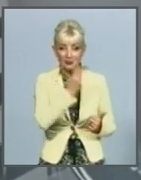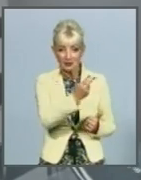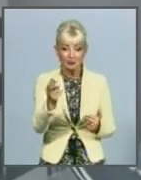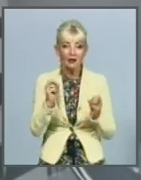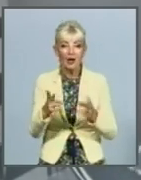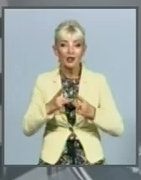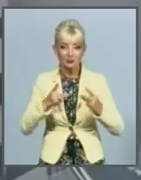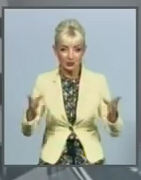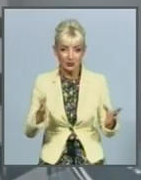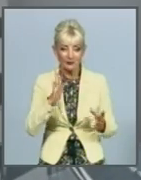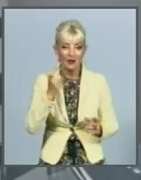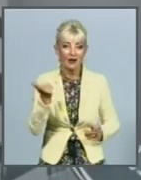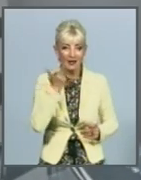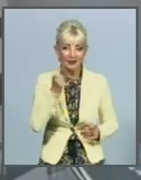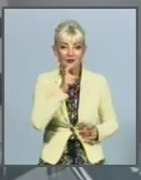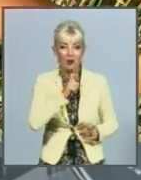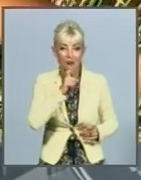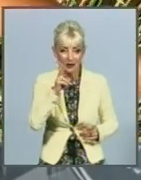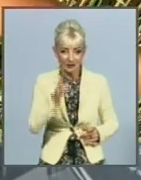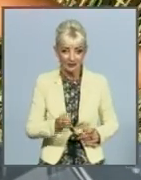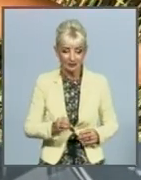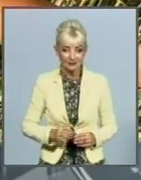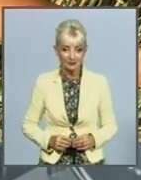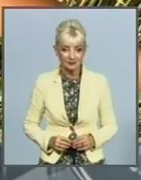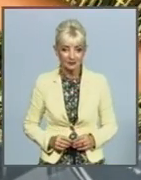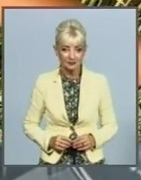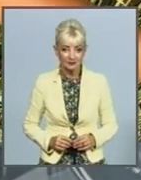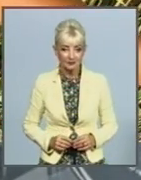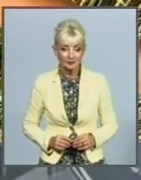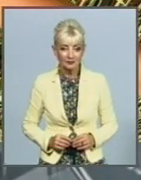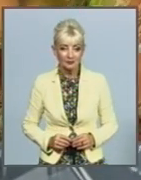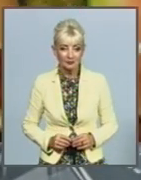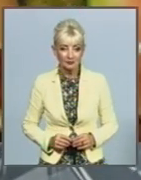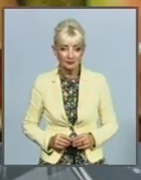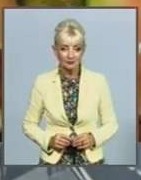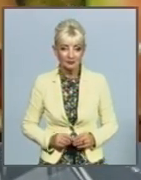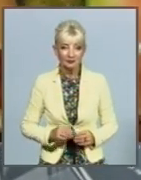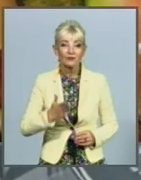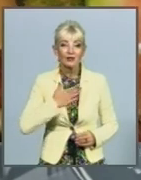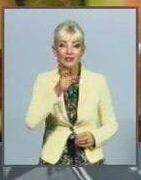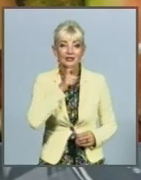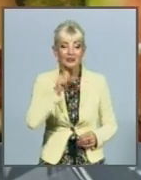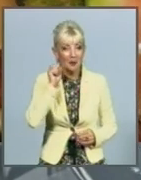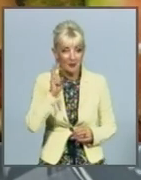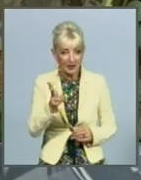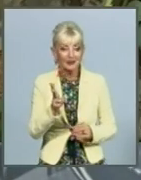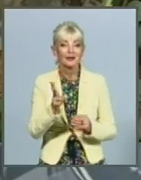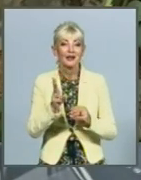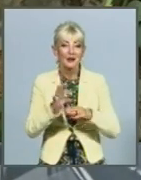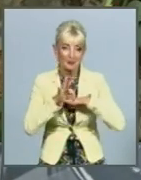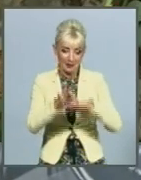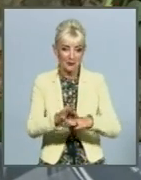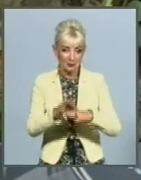відзначають його у Харківському зоопарку. Наш зоопарк не оминув святкування Дня